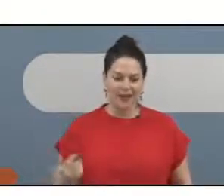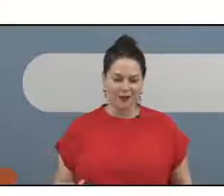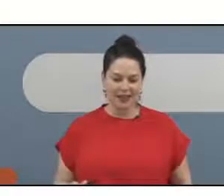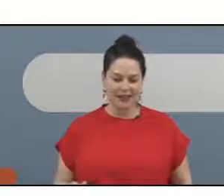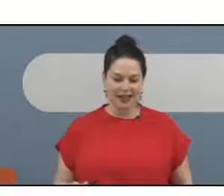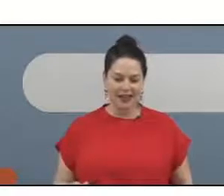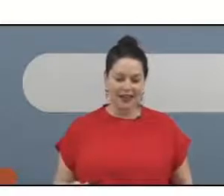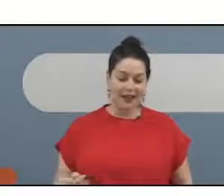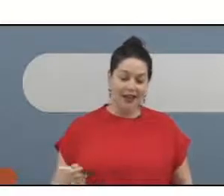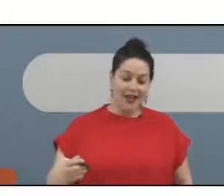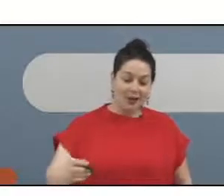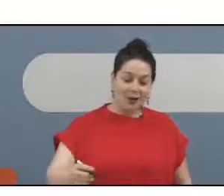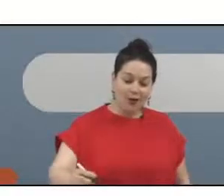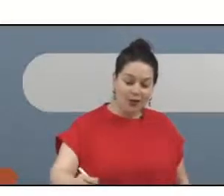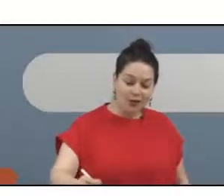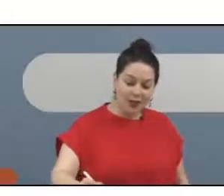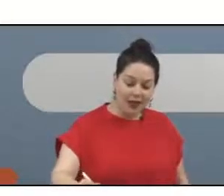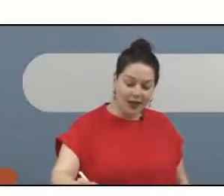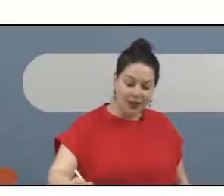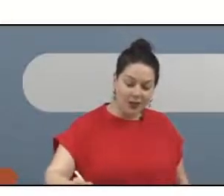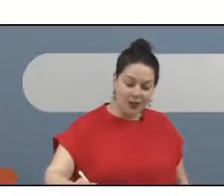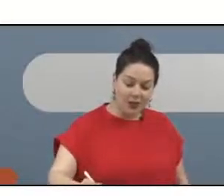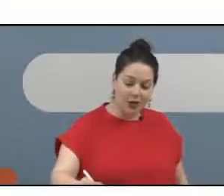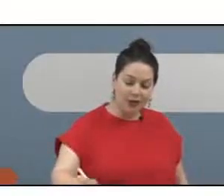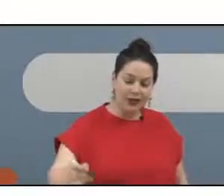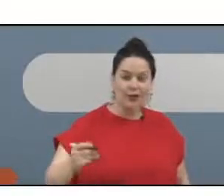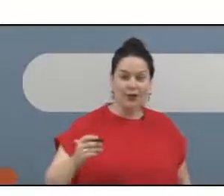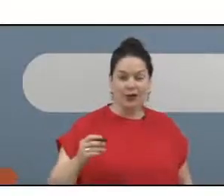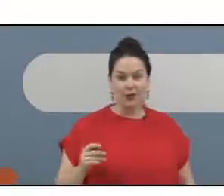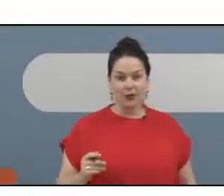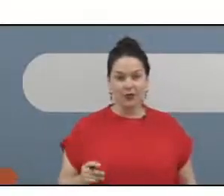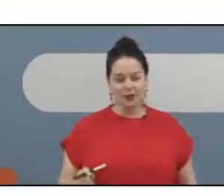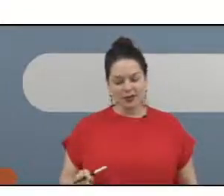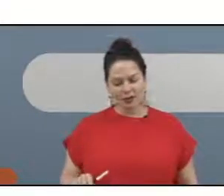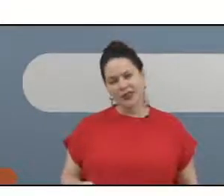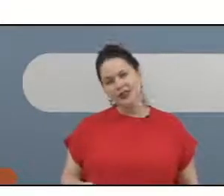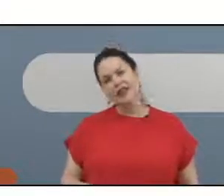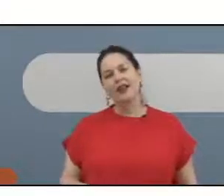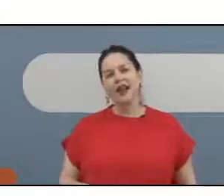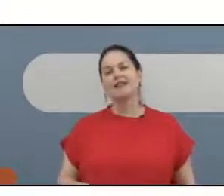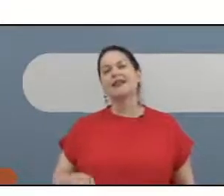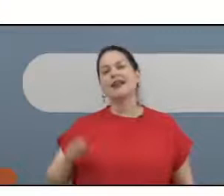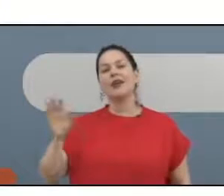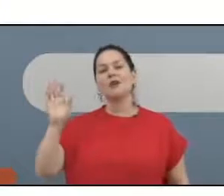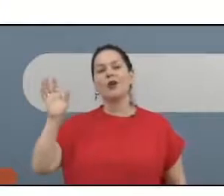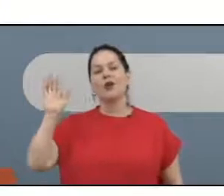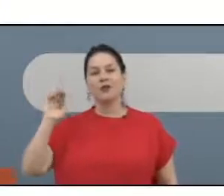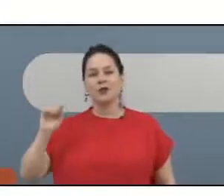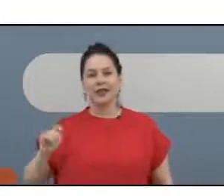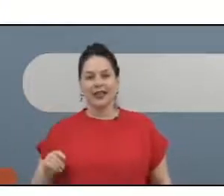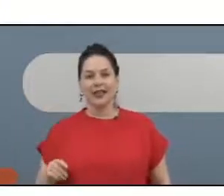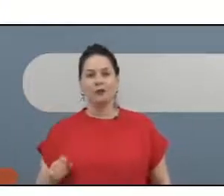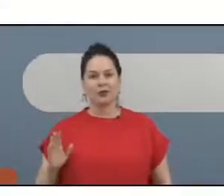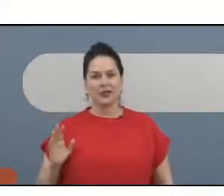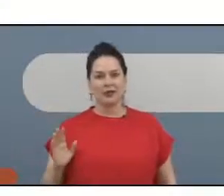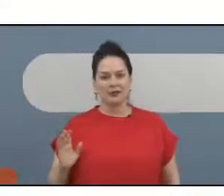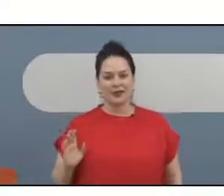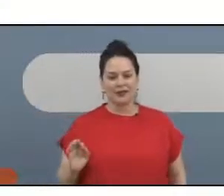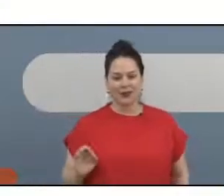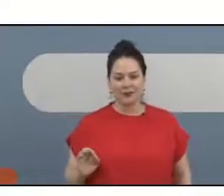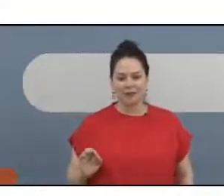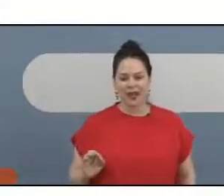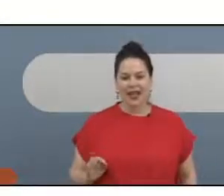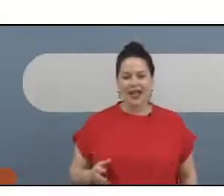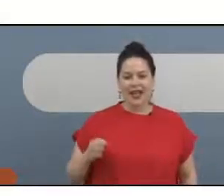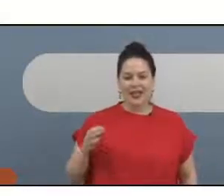שאף וחזר כמנצח. נכון שיש גם את האנשים שלא נראים כל כך מרוצים מהסיטואציה, זה כנראה הזקנים שלא אוהבים שהצעירים פורסים